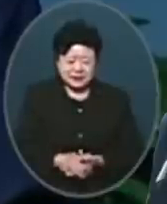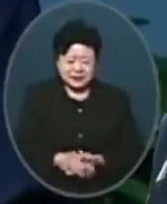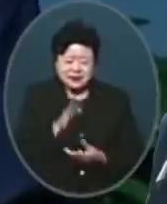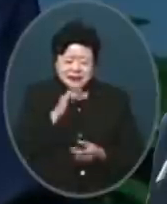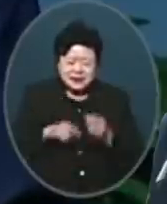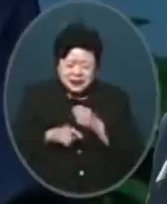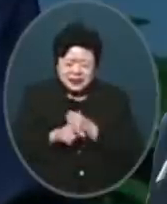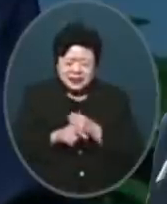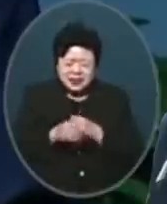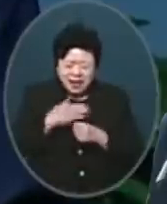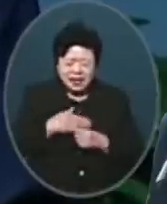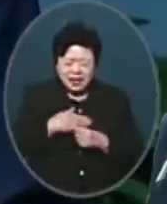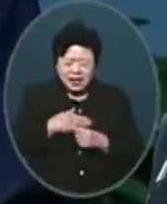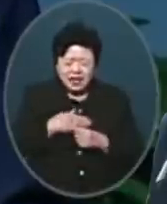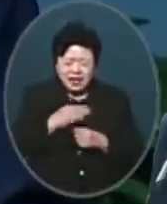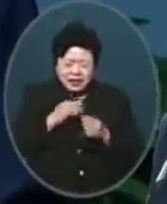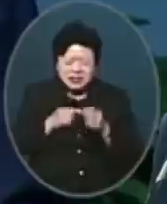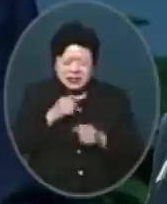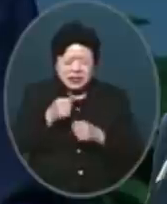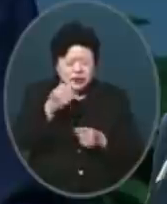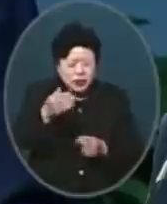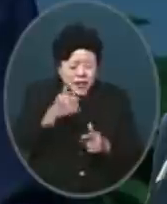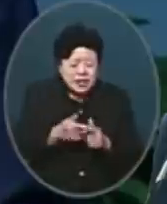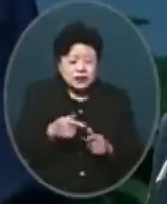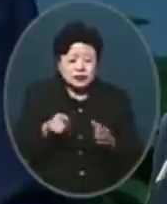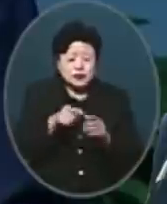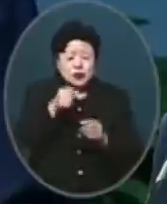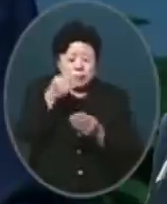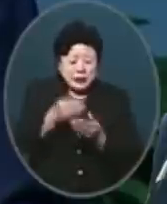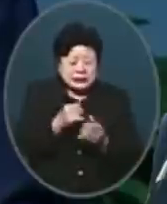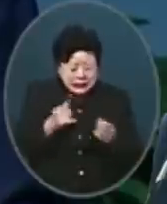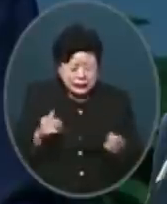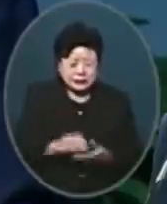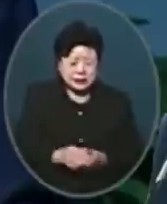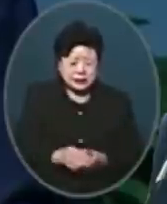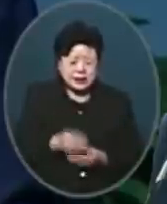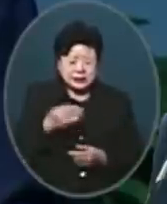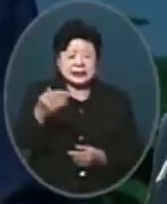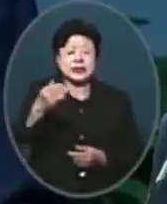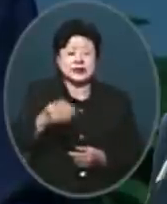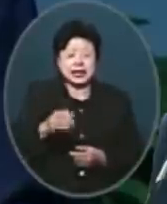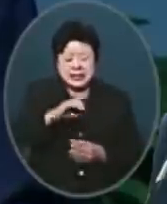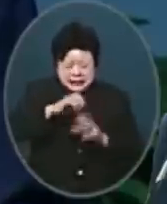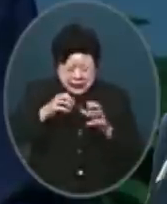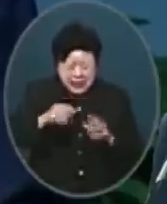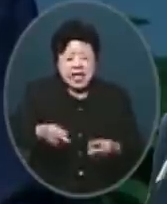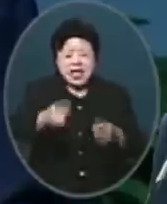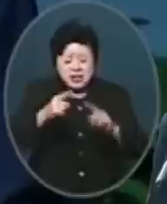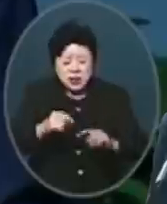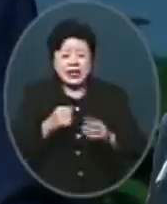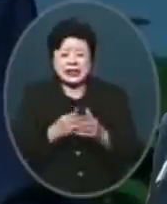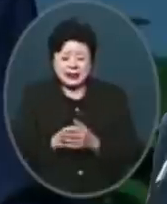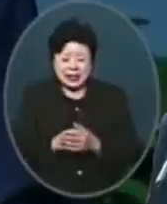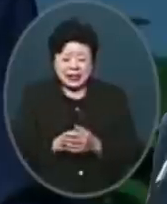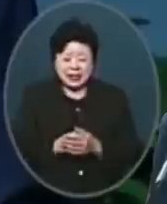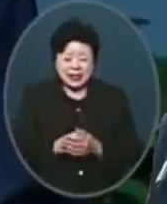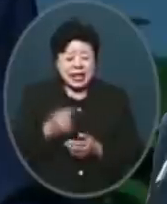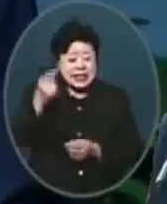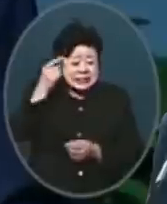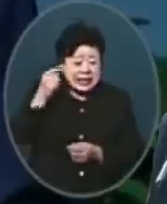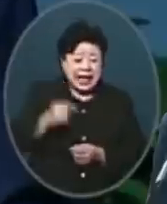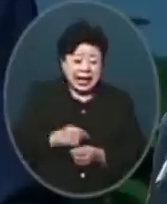진리를 알지니 진리가 너희를 자유케 하려고. 예수를 믿고 구원받은 사람은 4차원의 세계에 들어왔기 때문에